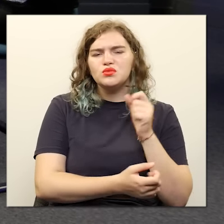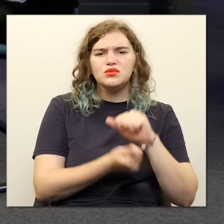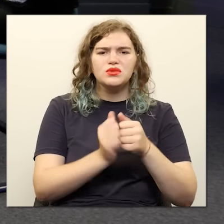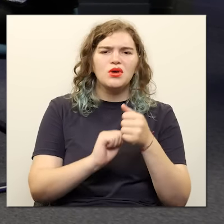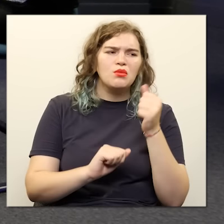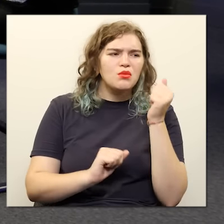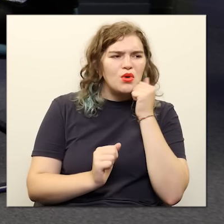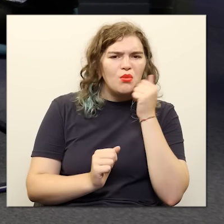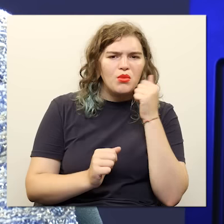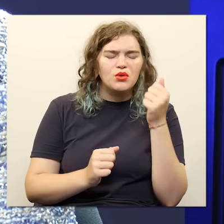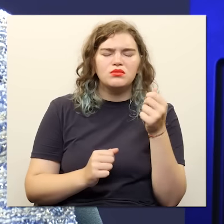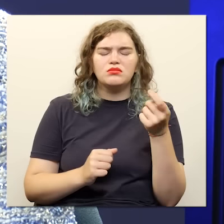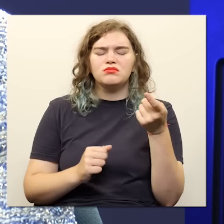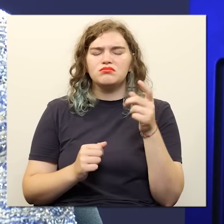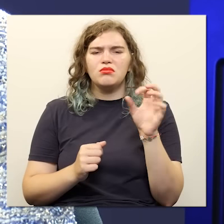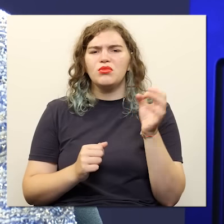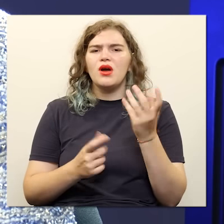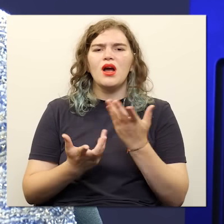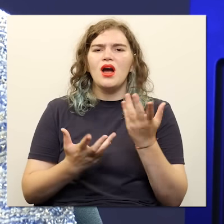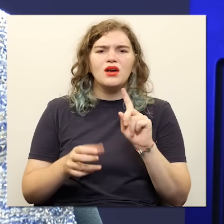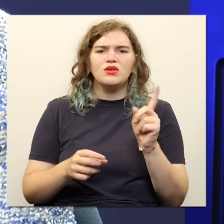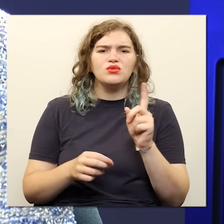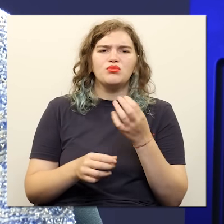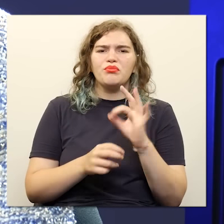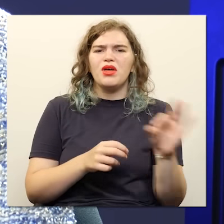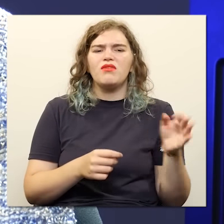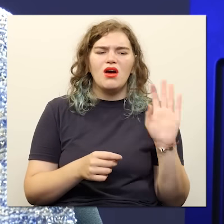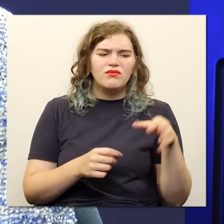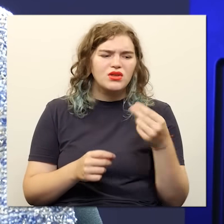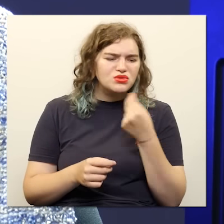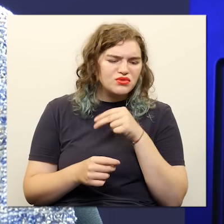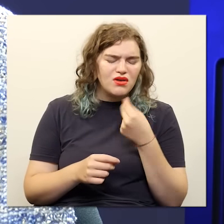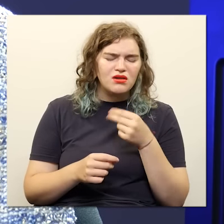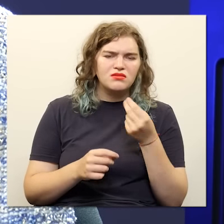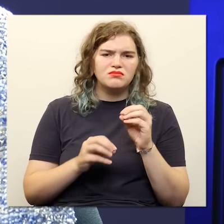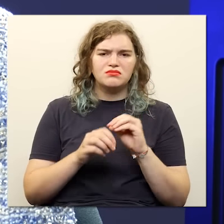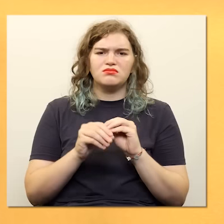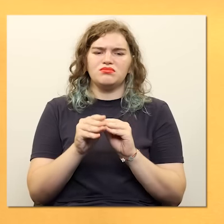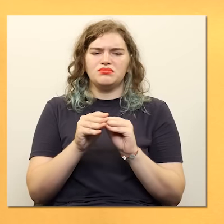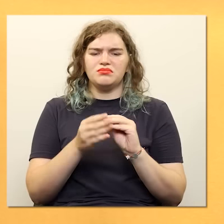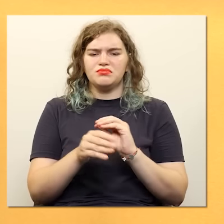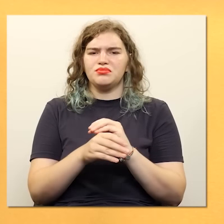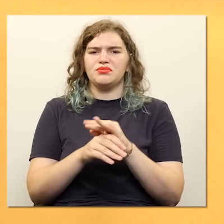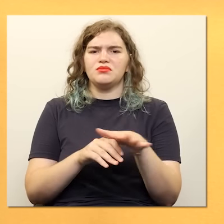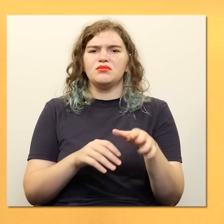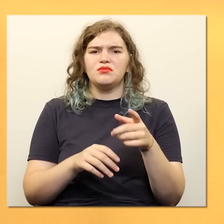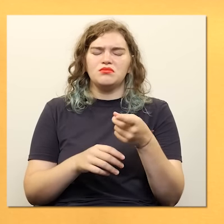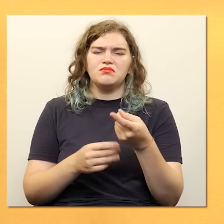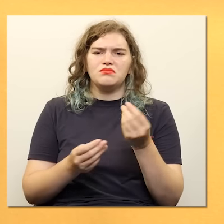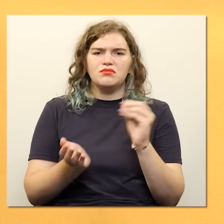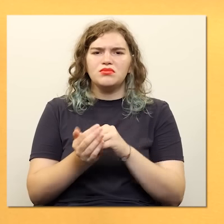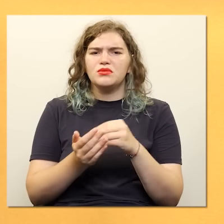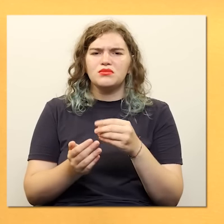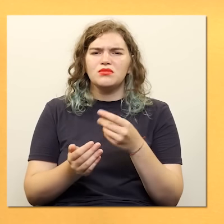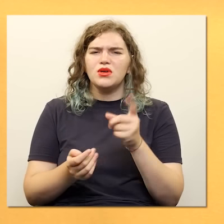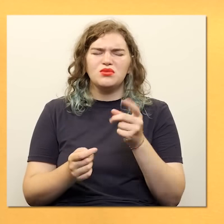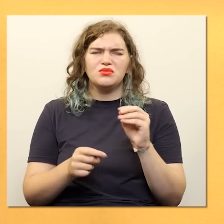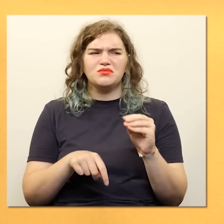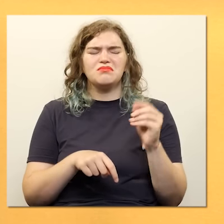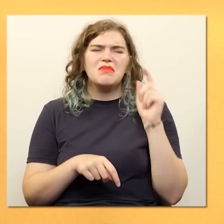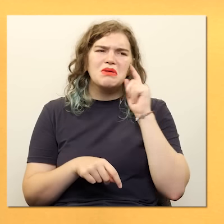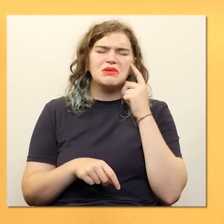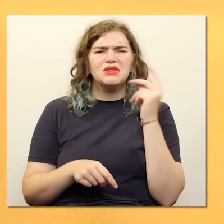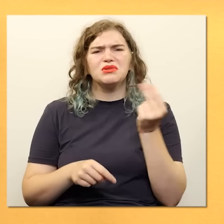cu compot de prune, care nu era el chiar perfect, avea un pic de mucegai. Și m-am gândit eu în inima mea, nu-l pun în